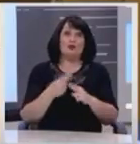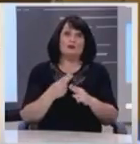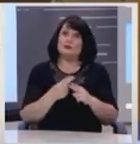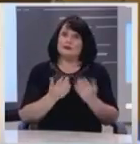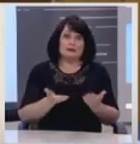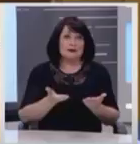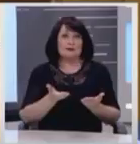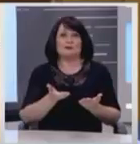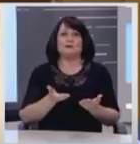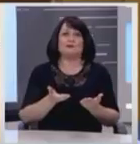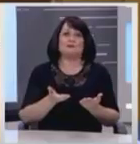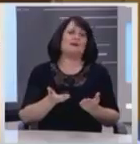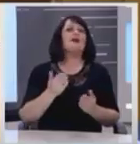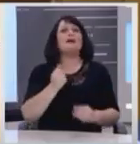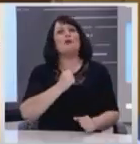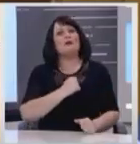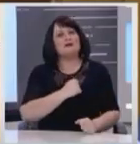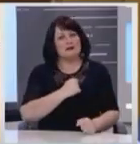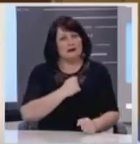αυτές οι θέσεις